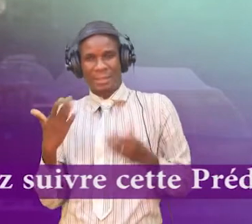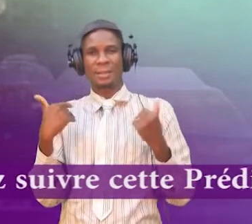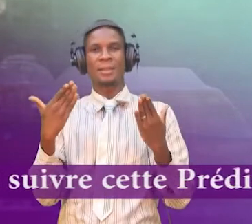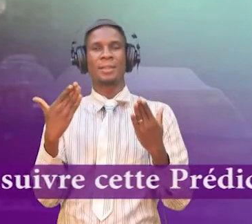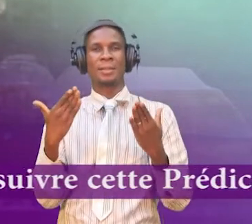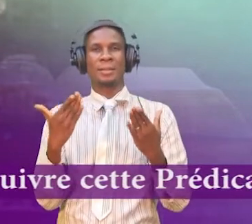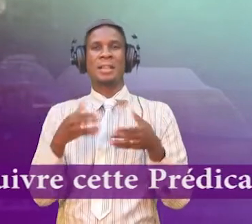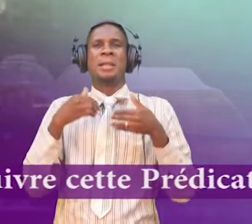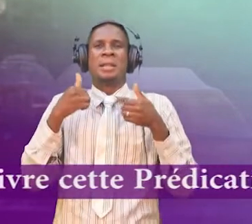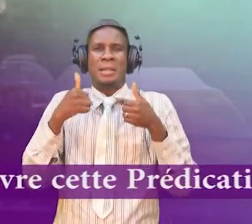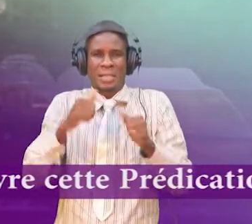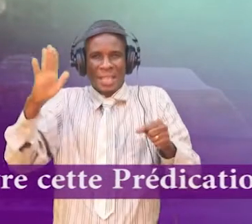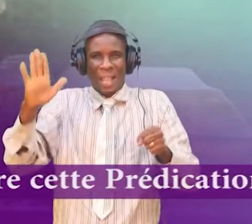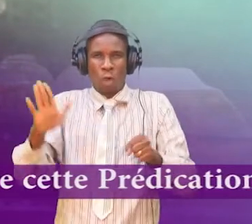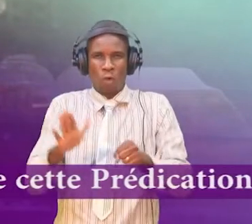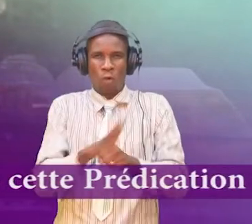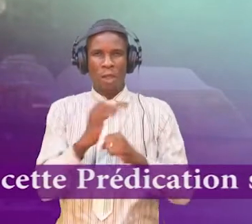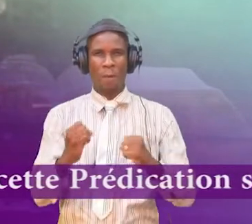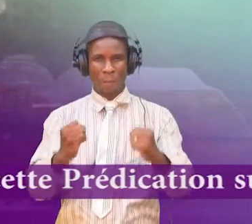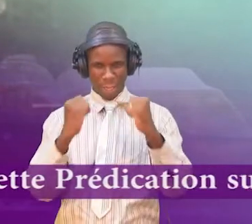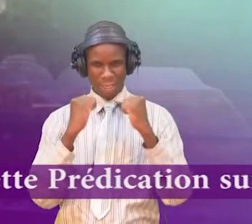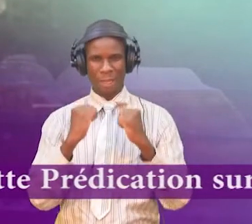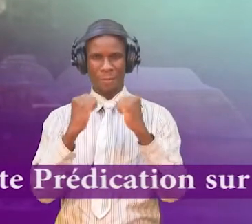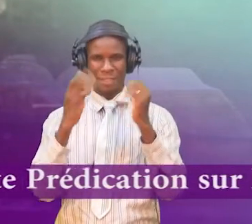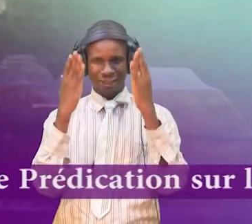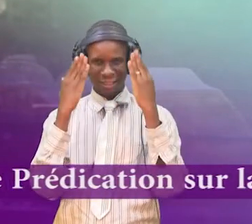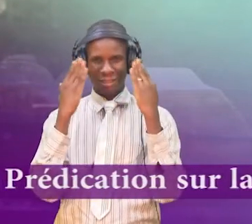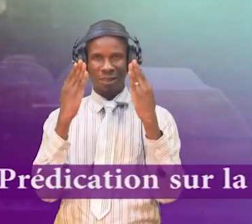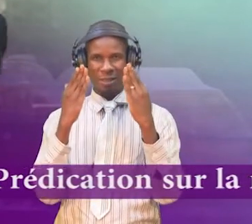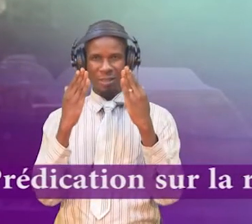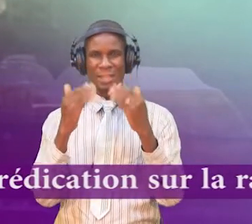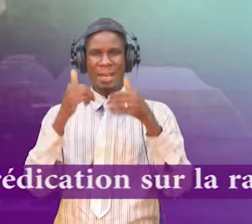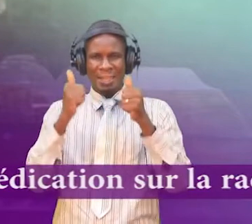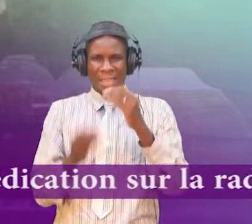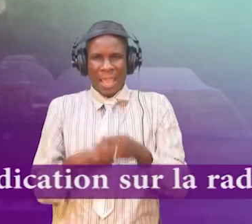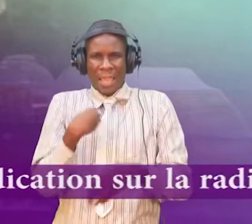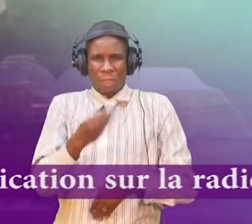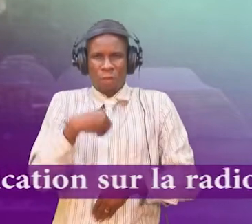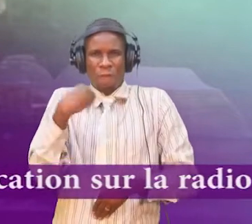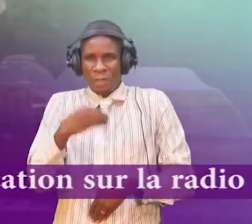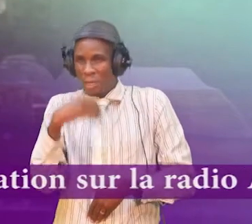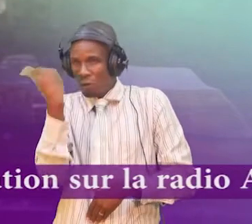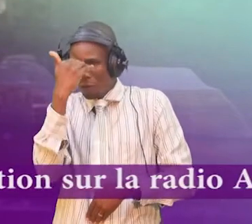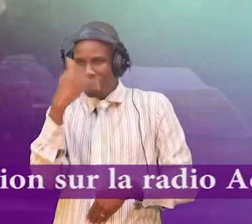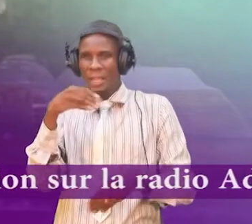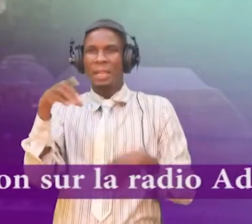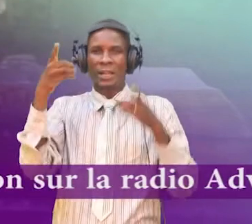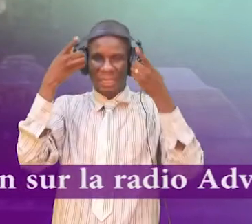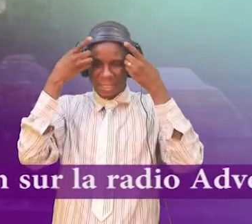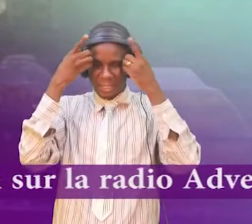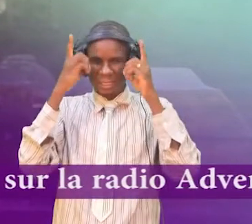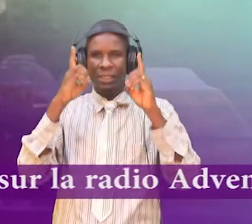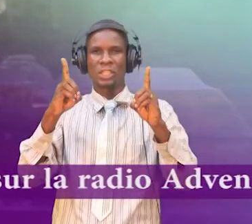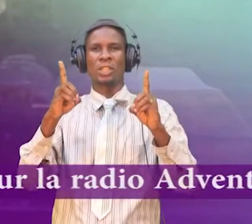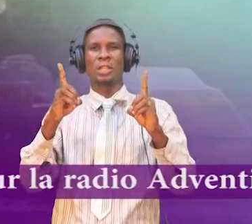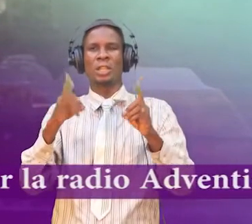na nzela ya ngolu ya nzambe, ekokisami mpe na nguya ya nzambe, epesameli biso mpe na kolanda mitindo ya